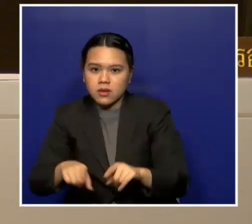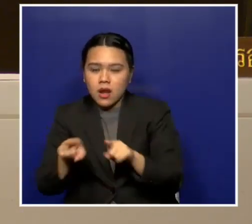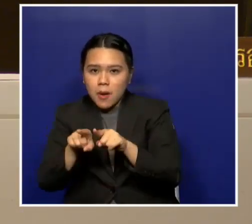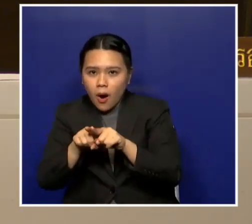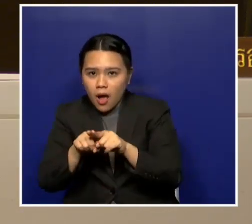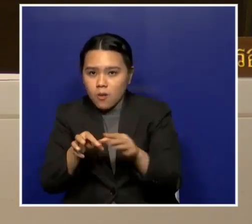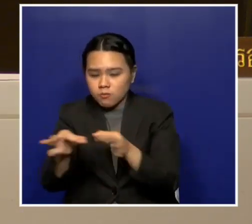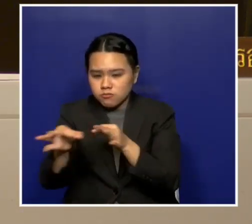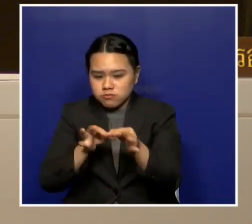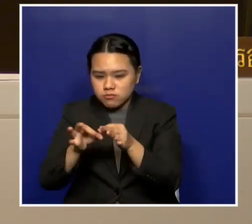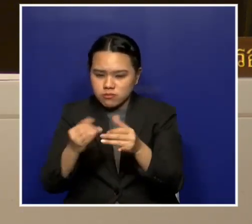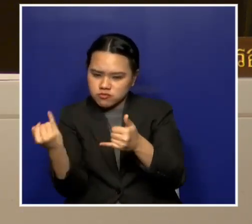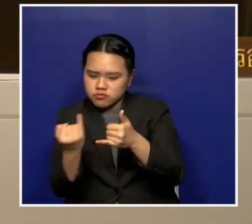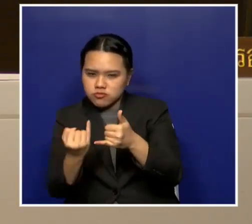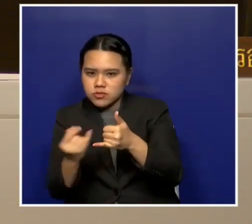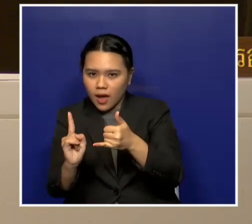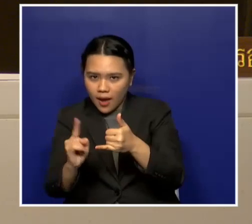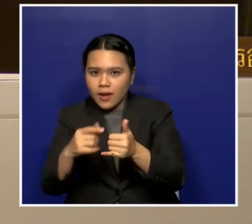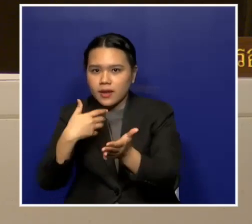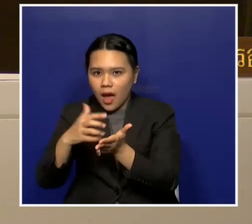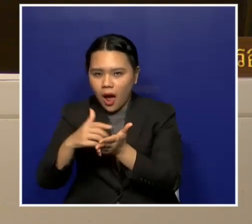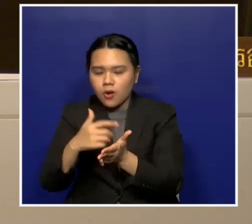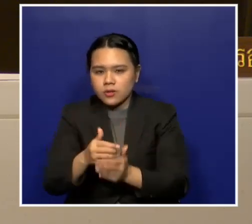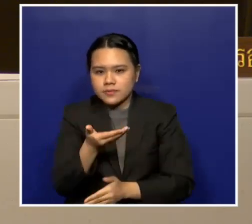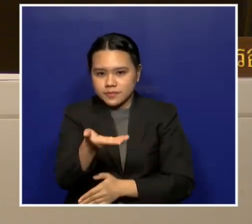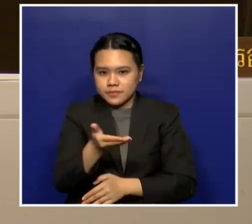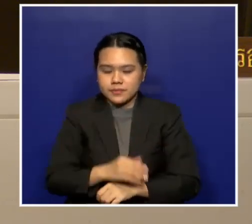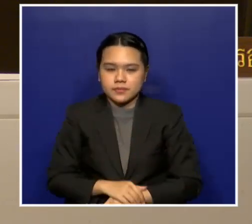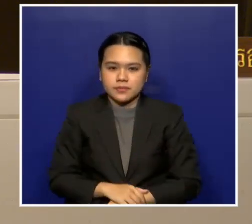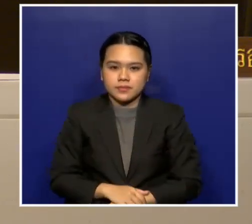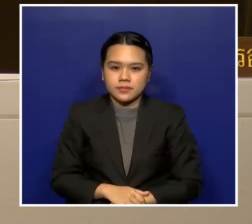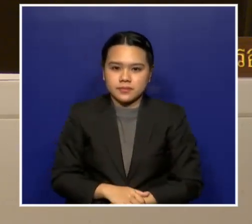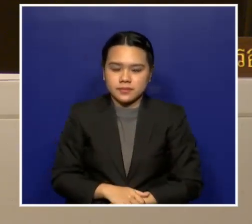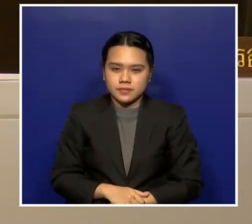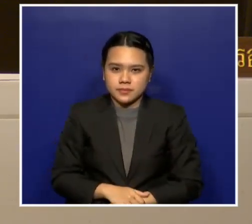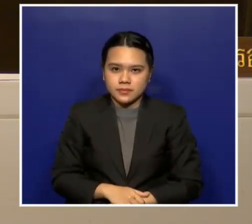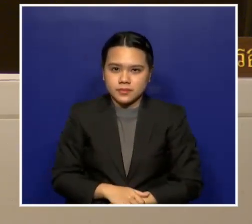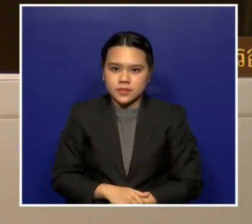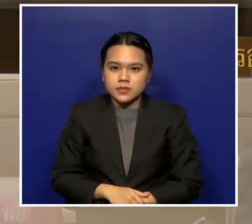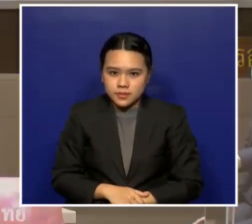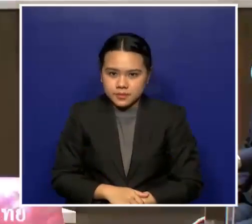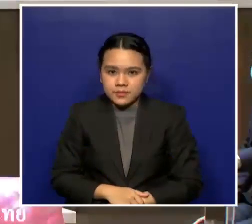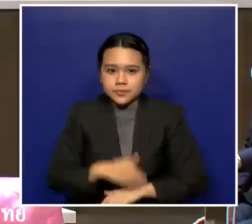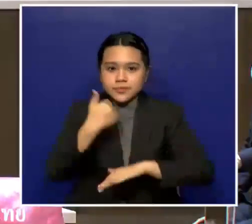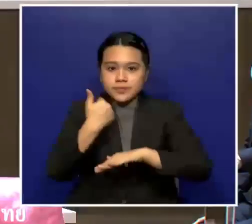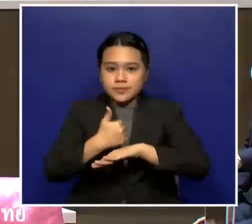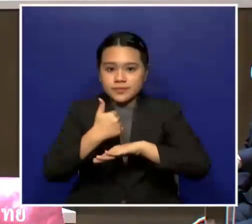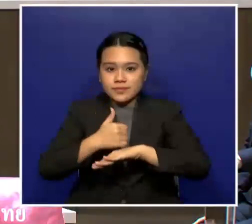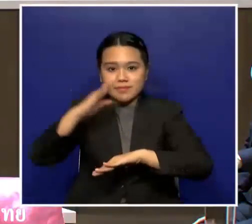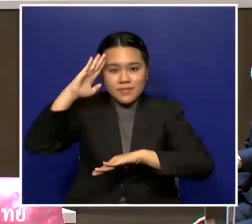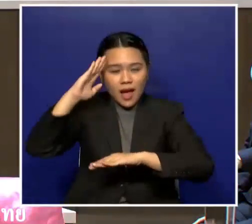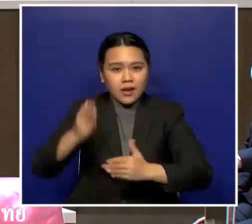นั่นเชิญครับเชิญต่อเลย ขนาดท่านผู้บัญชาการฐานเรือเนี่ยยังต้องยอมถอย